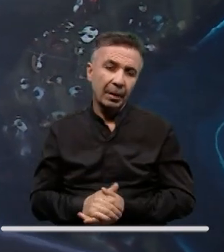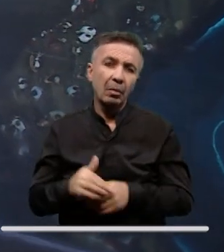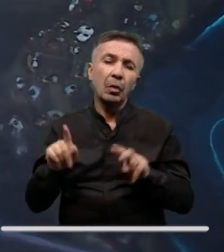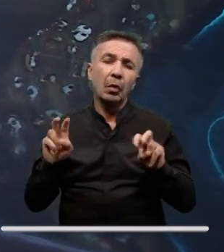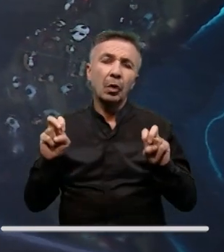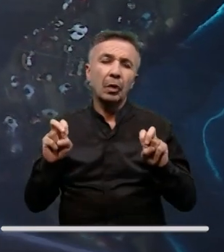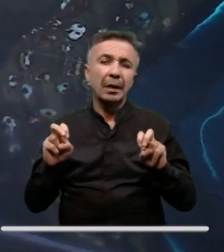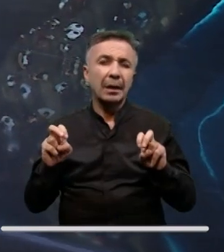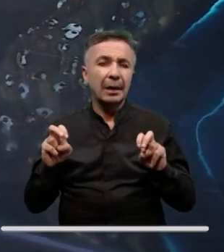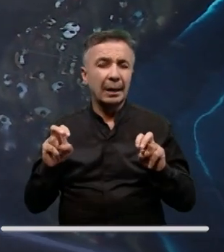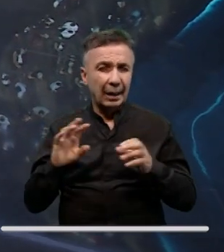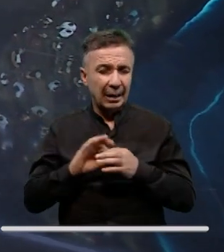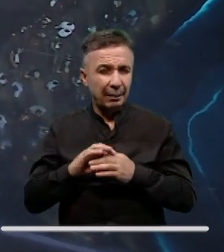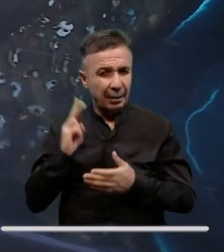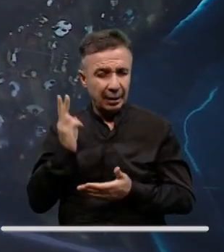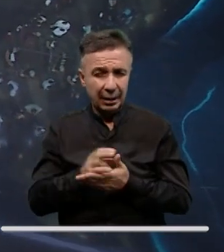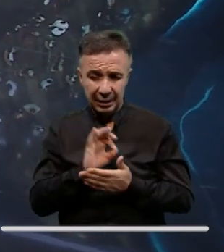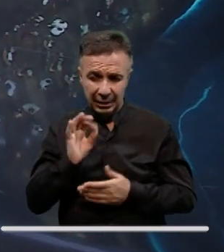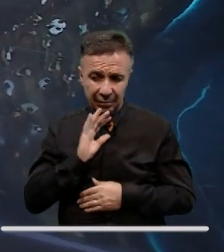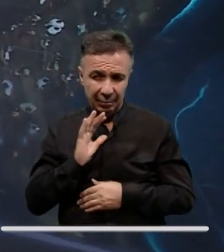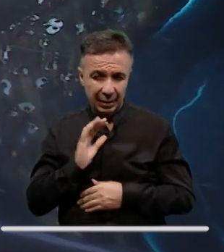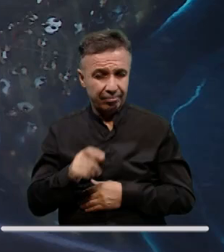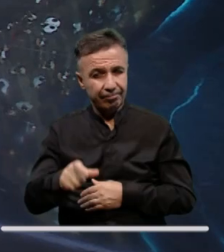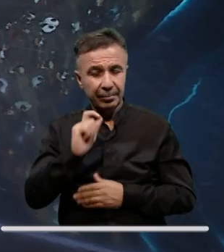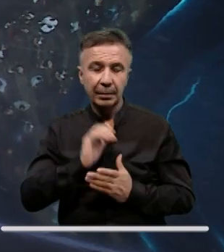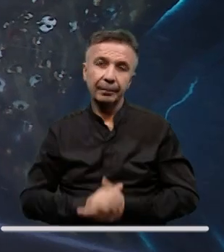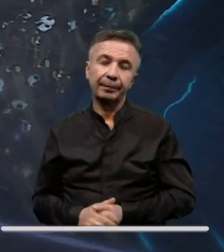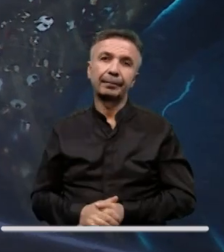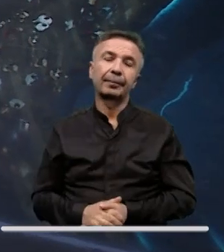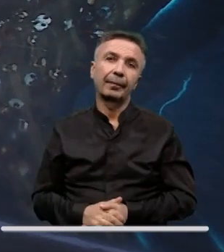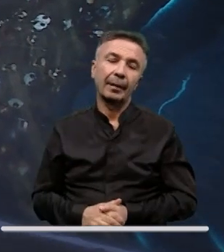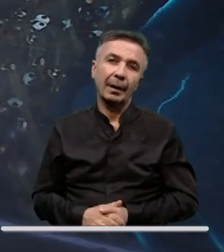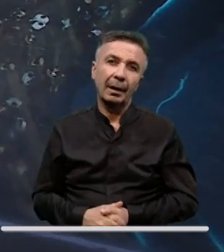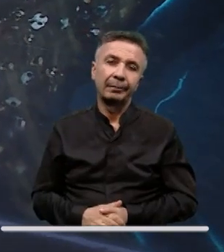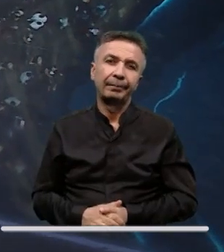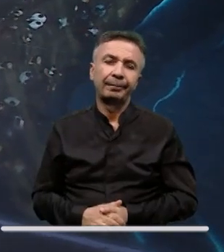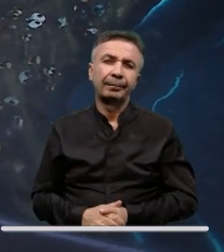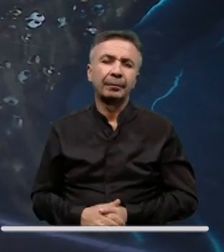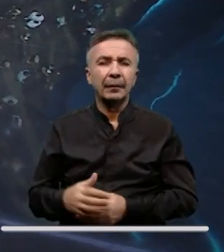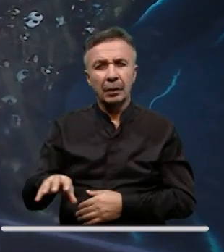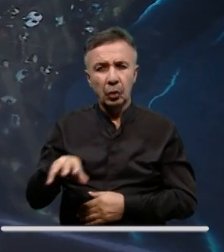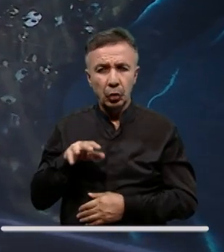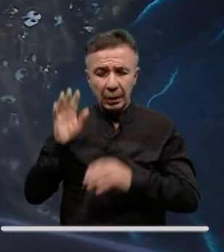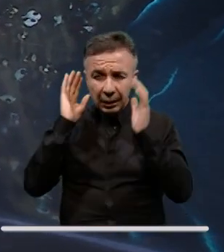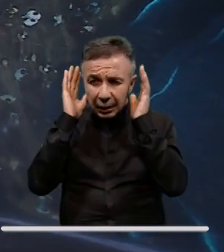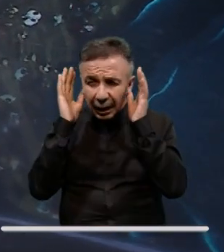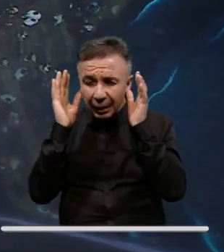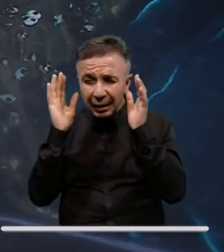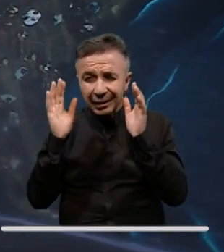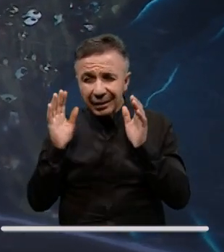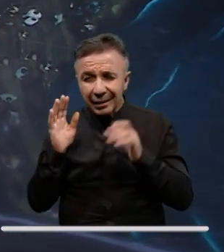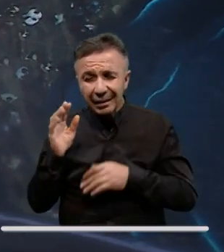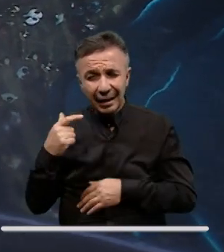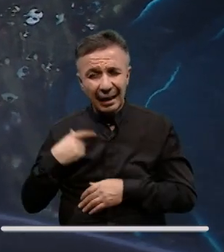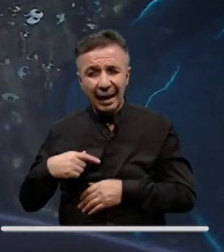hakkında bir kararsızlığın var demiş hocam cevaplandırırım diyor sünnet namaz Aslında Nafile namaz